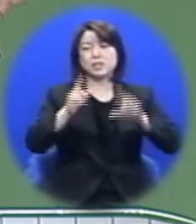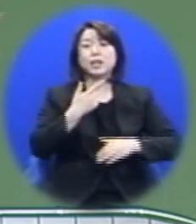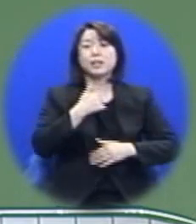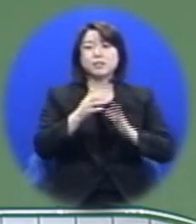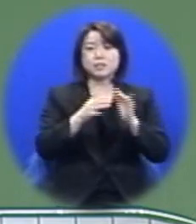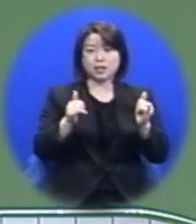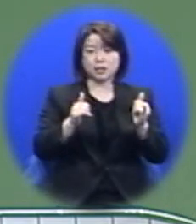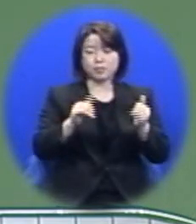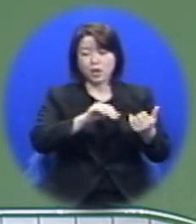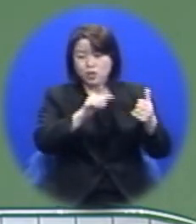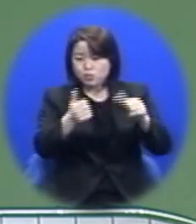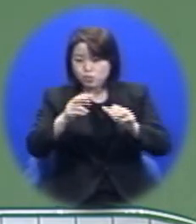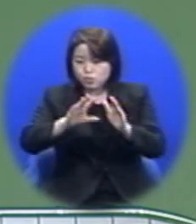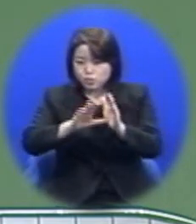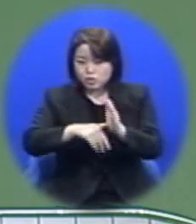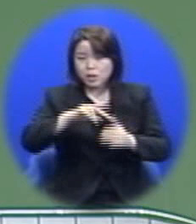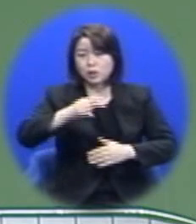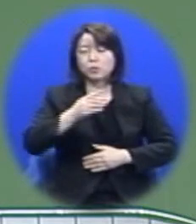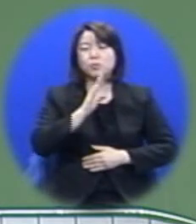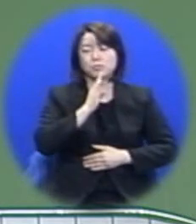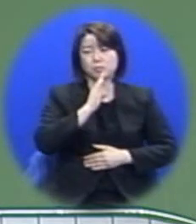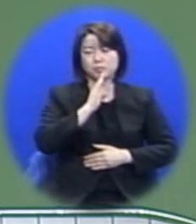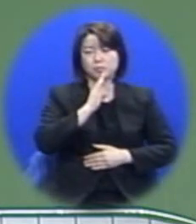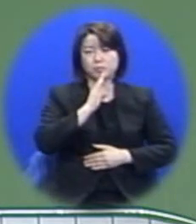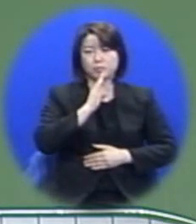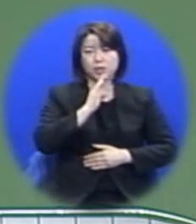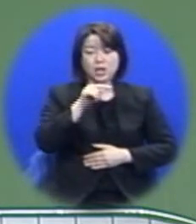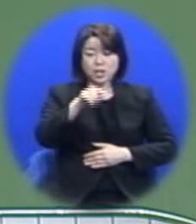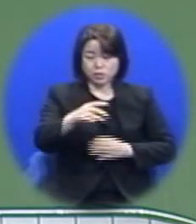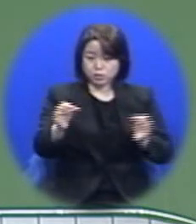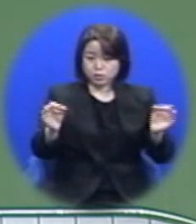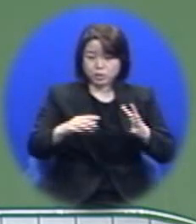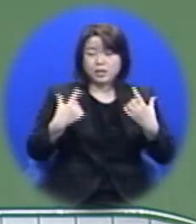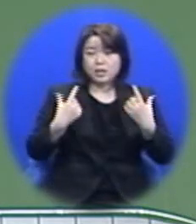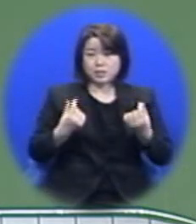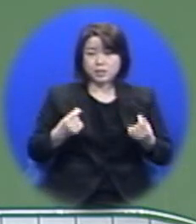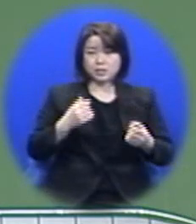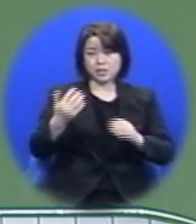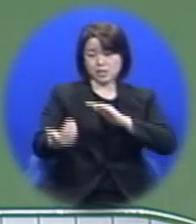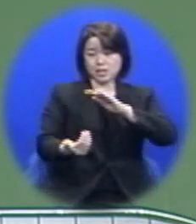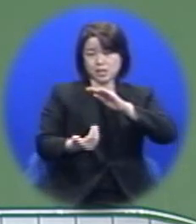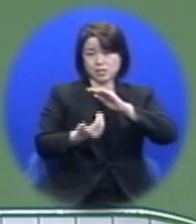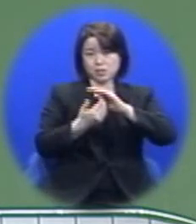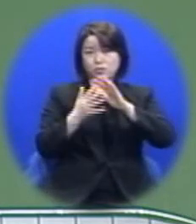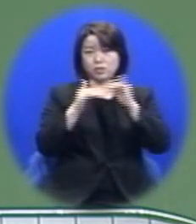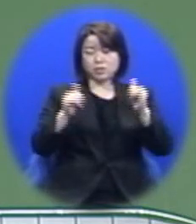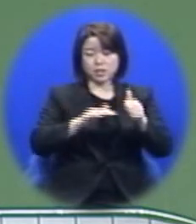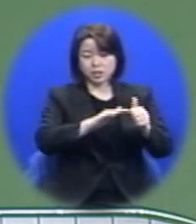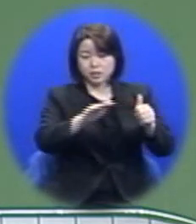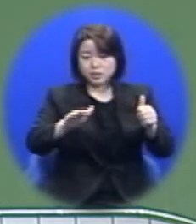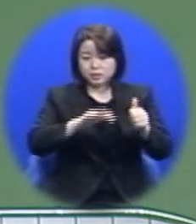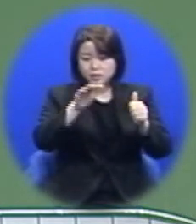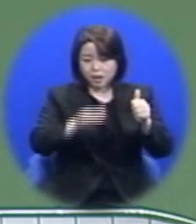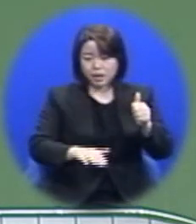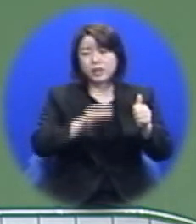때도 마찬가지였어요. 그는 그 순간에도 여전히 전능자의 그늘 아래 있었습니다.